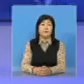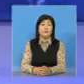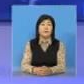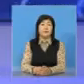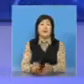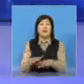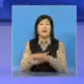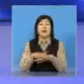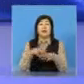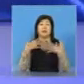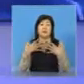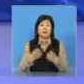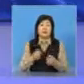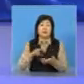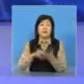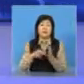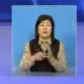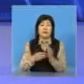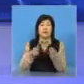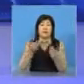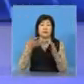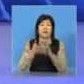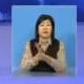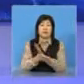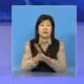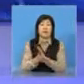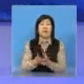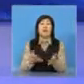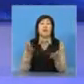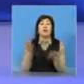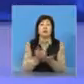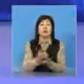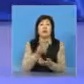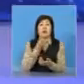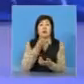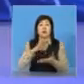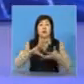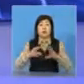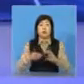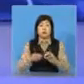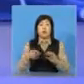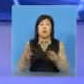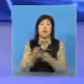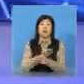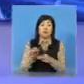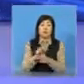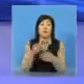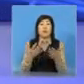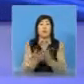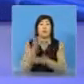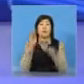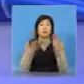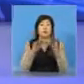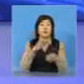Халық денсаулығын жақсарту мақсатында жұмсалған қаржы оң нәтижесін беруде. Әсіресе ауылдардағы емдеу мекемесіне жаңа құрылғылар